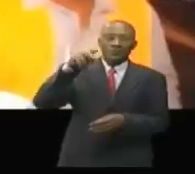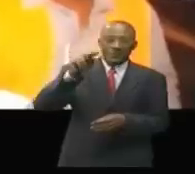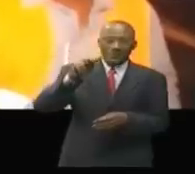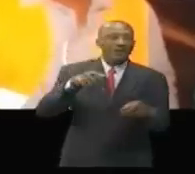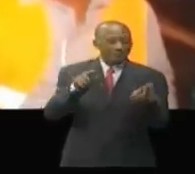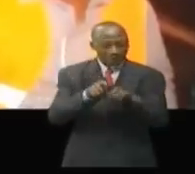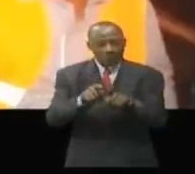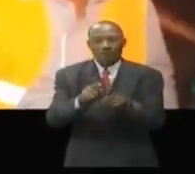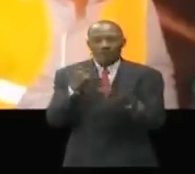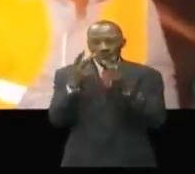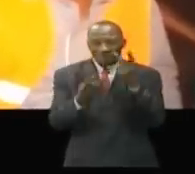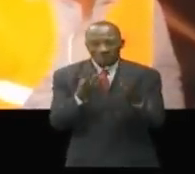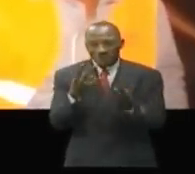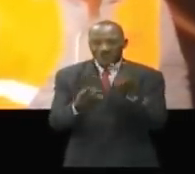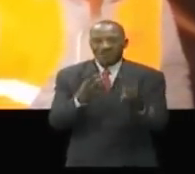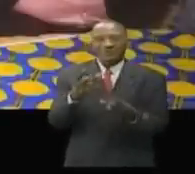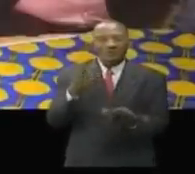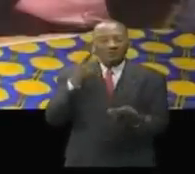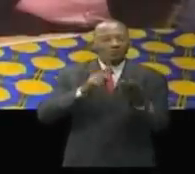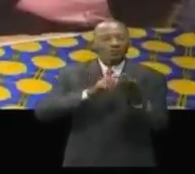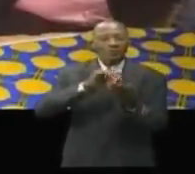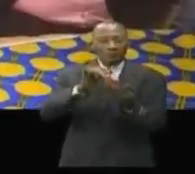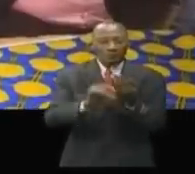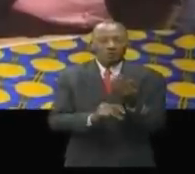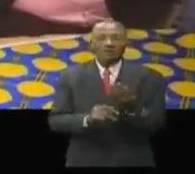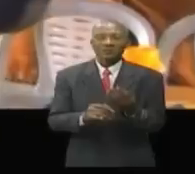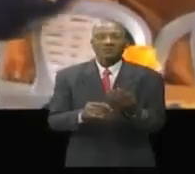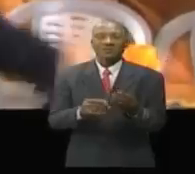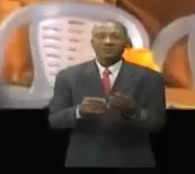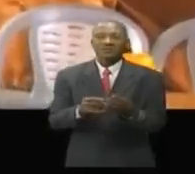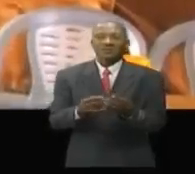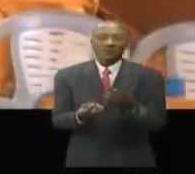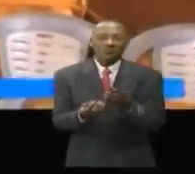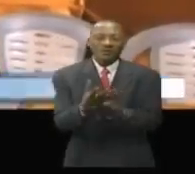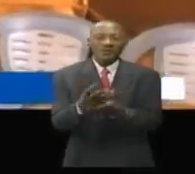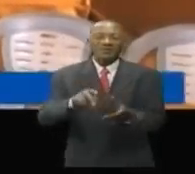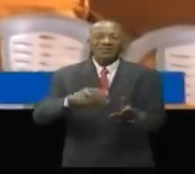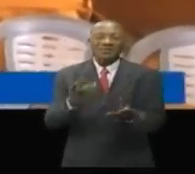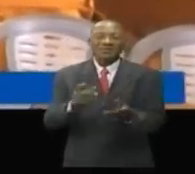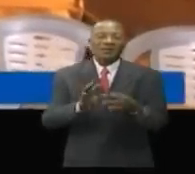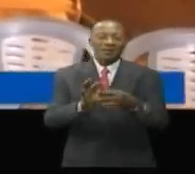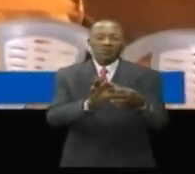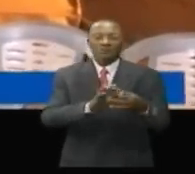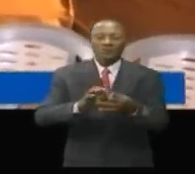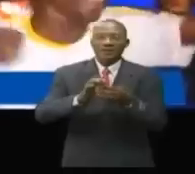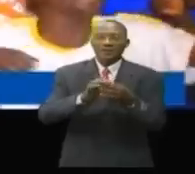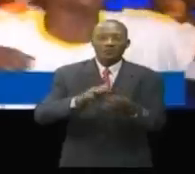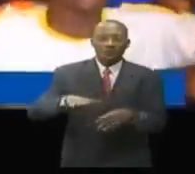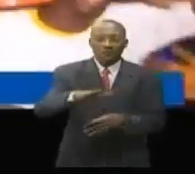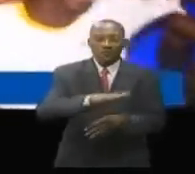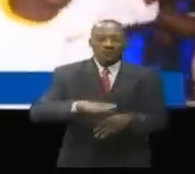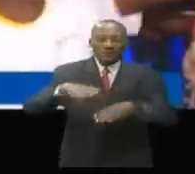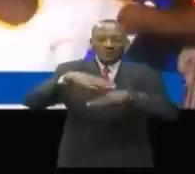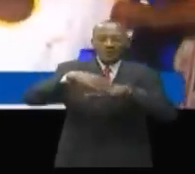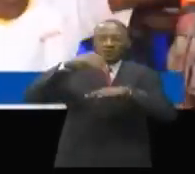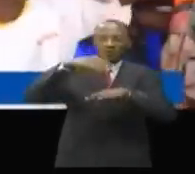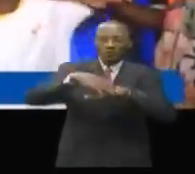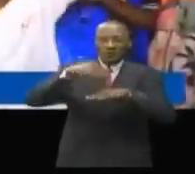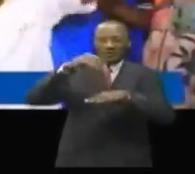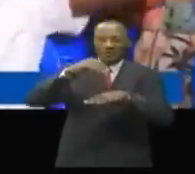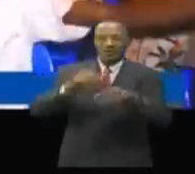résultats de ces projets financés par la coopération suédoise à travers l'ambassade de la Suède en République démocratique du